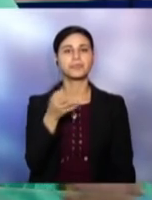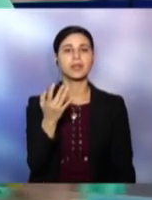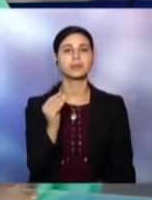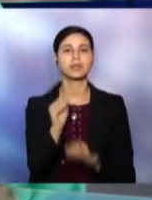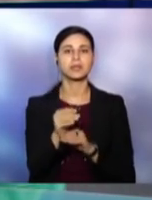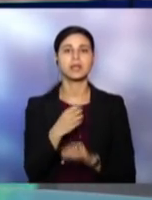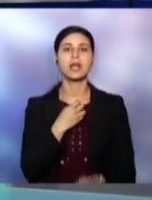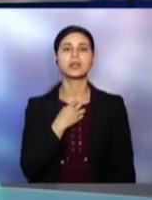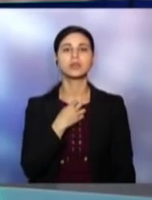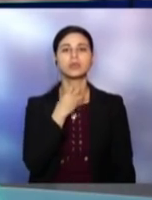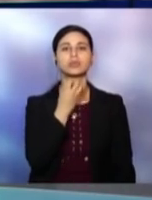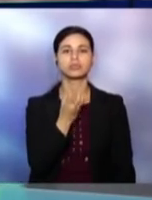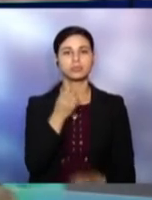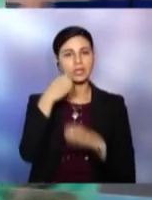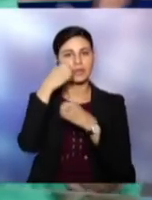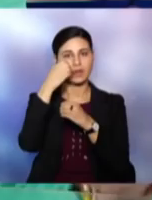ნახველის კვლევა,